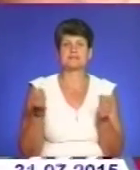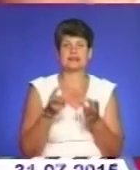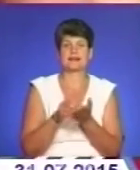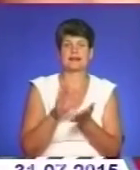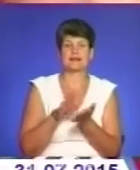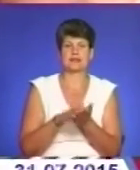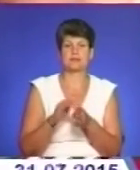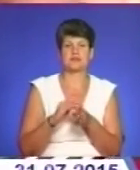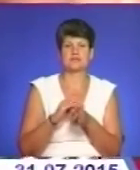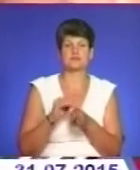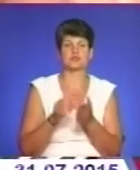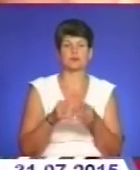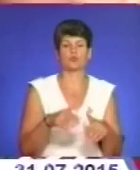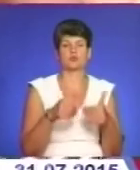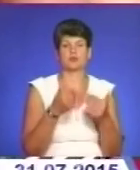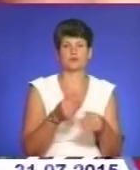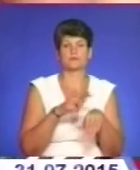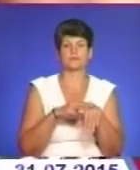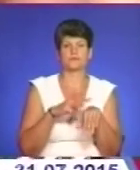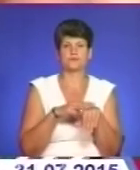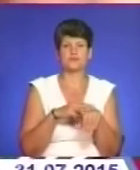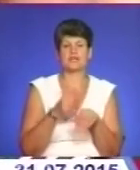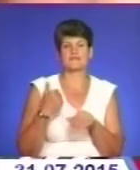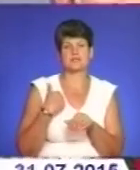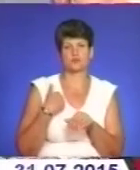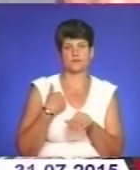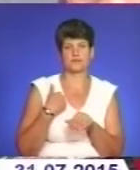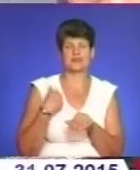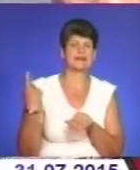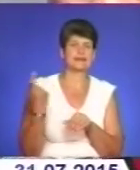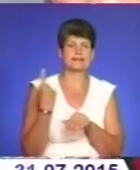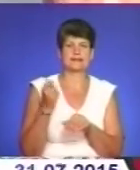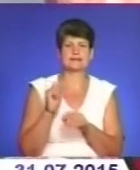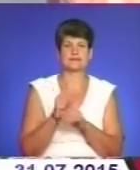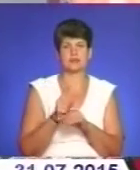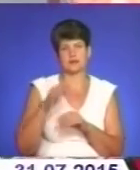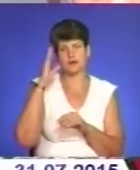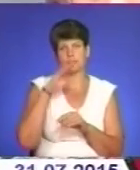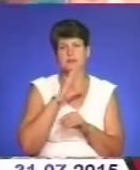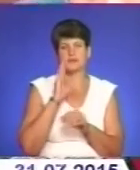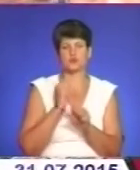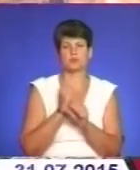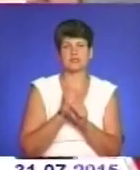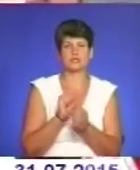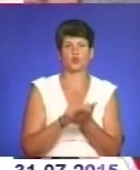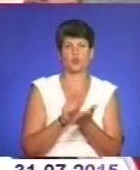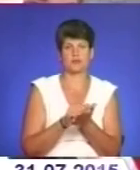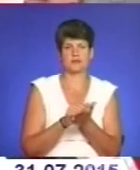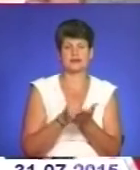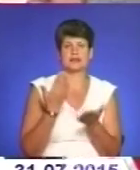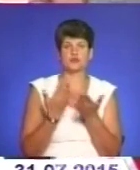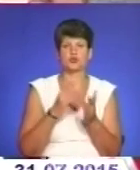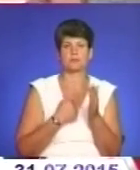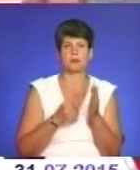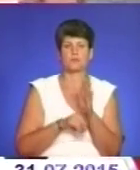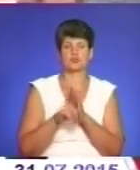який прізвища подають усі правоохоронні органи, військові. Єдине завдання батьків – зробити документи. Якщо ми починали, в